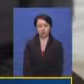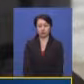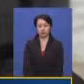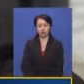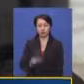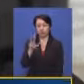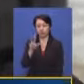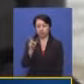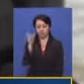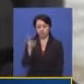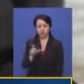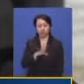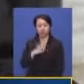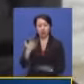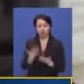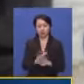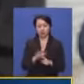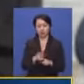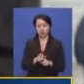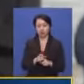Триста человек было найдено в этом.